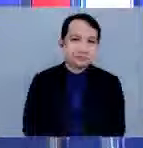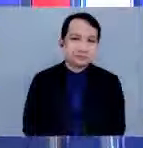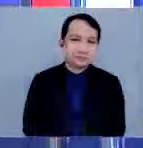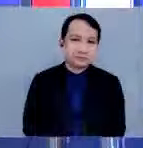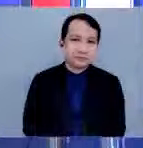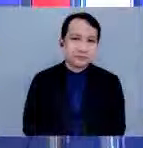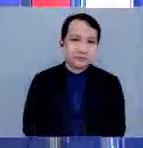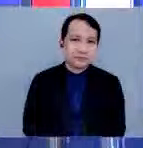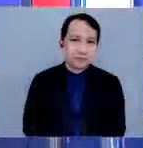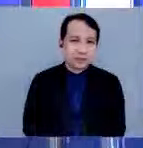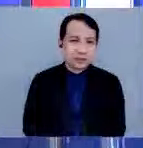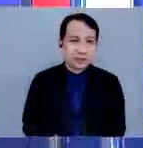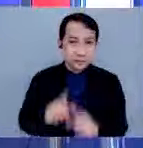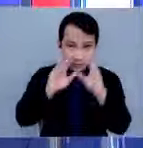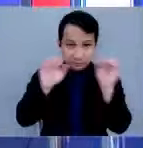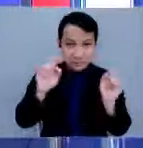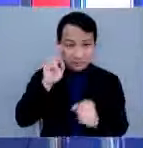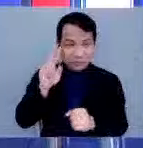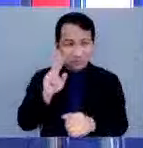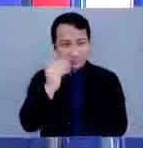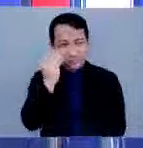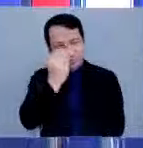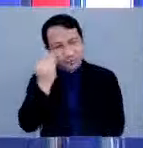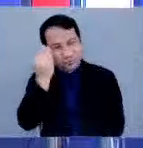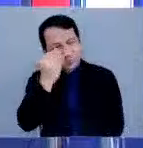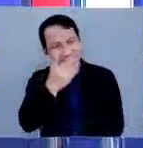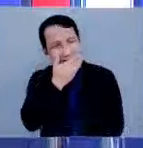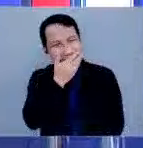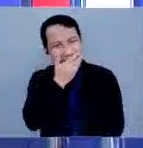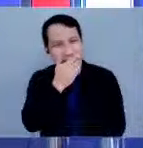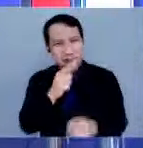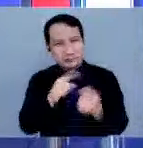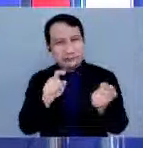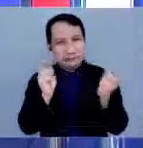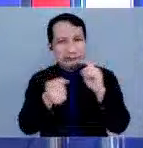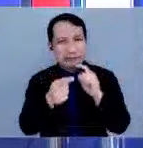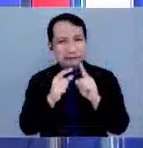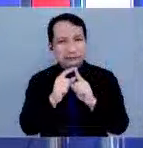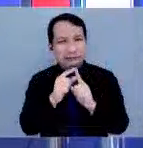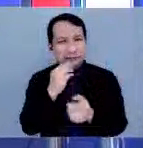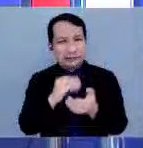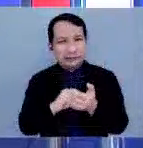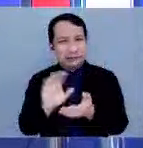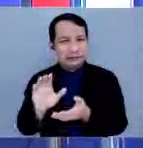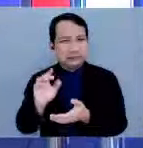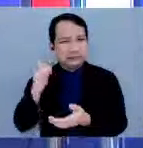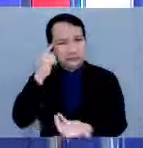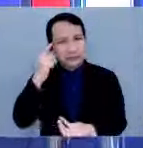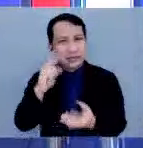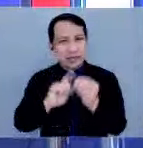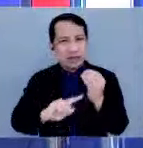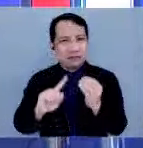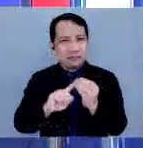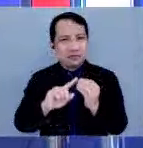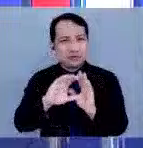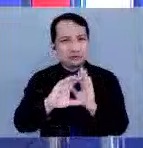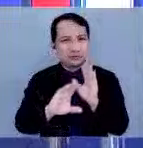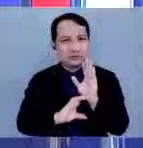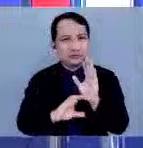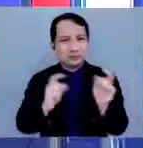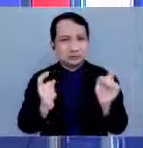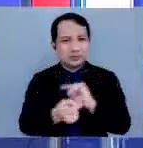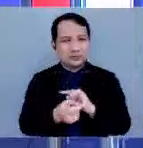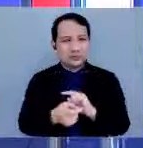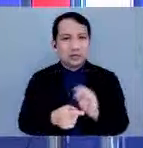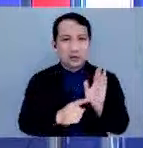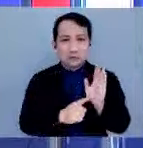na raw si Pangulong Bongbong Marcos sa pabago-bagong payag ni dating Pangulong Duterte tungkol sa charter change. Kasabay niya ni binida ni